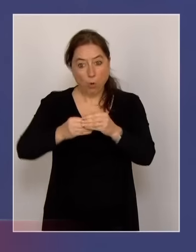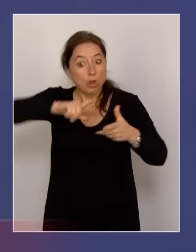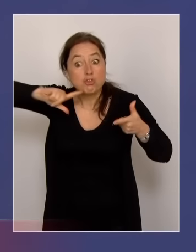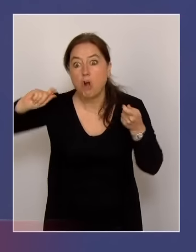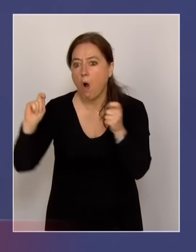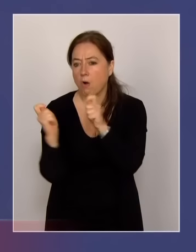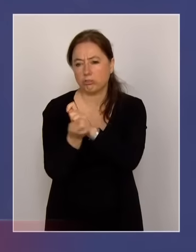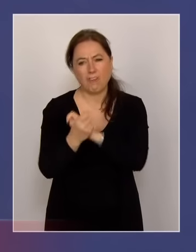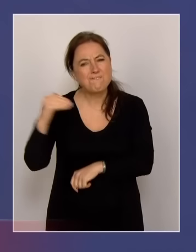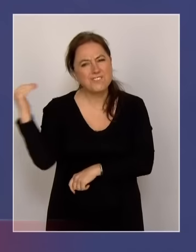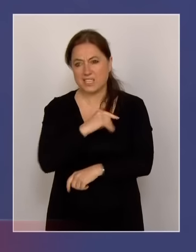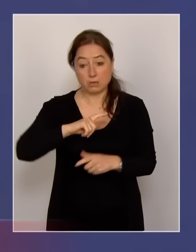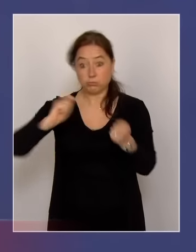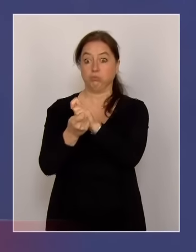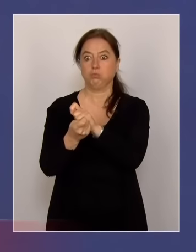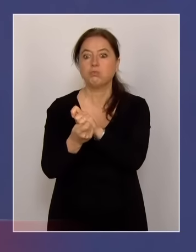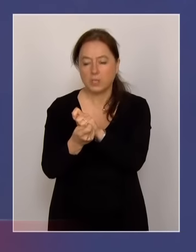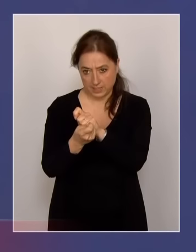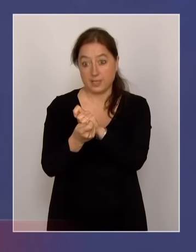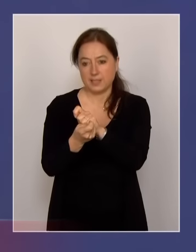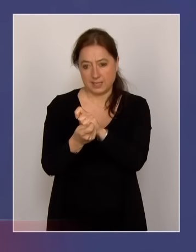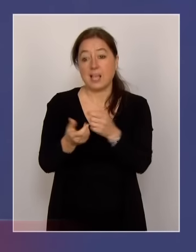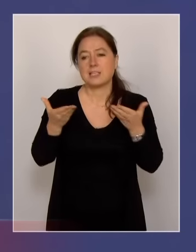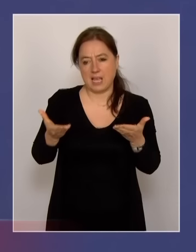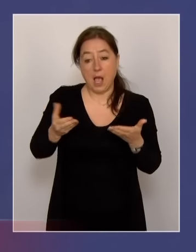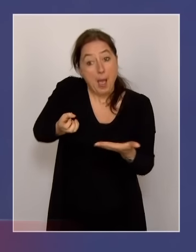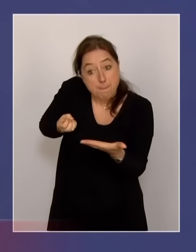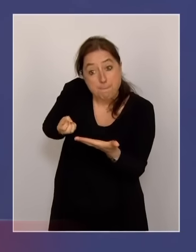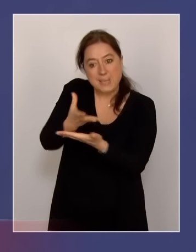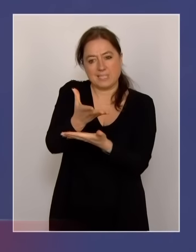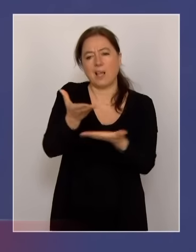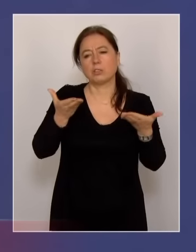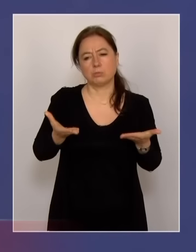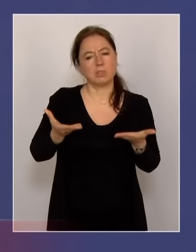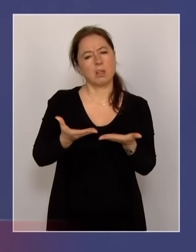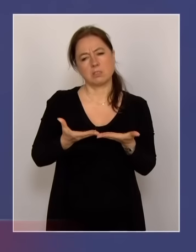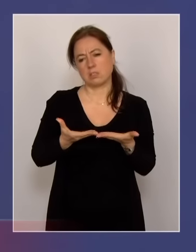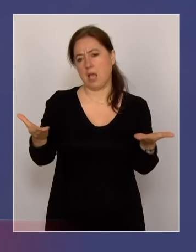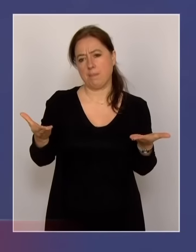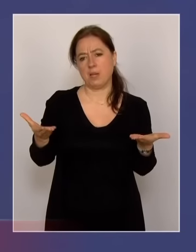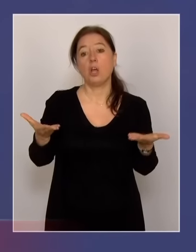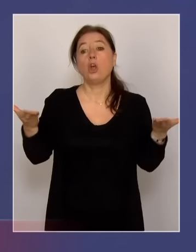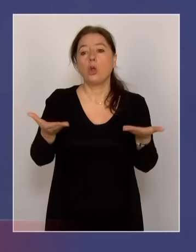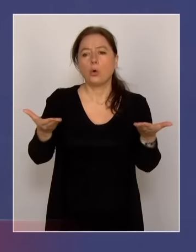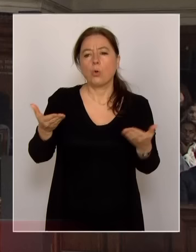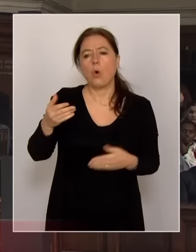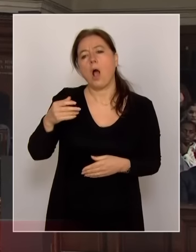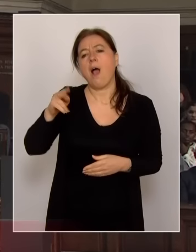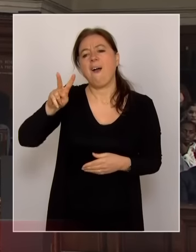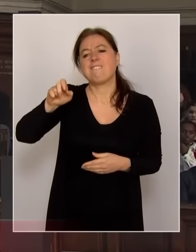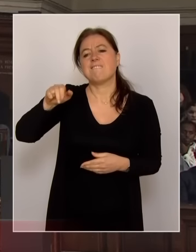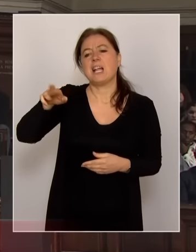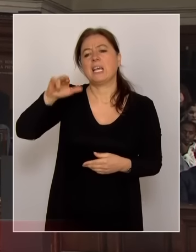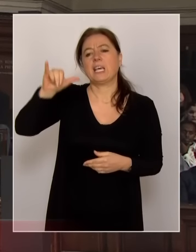'accélération, de grandes transformations. Et mon message d'aujourd'hui est simple. Paul Vélieri disait au sortir de